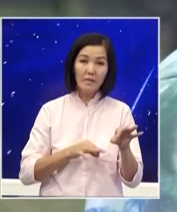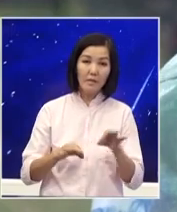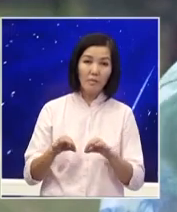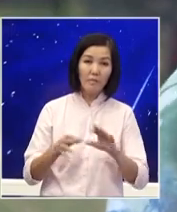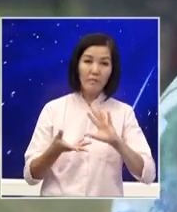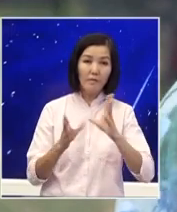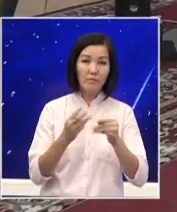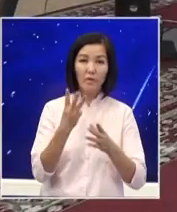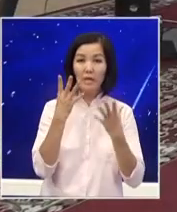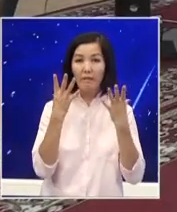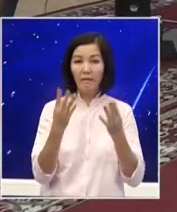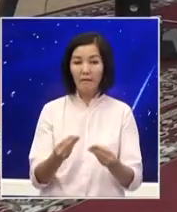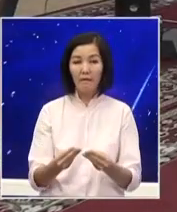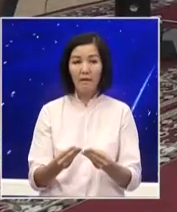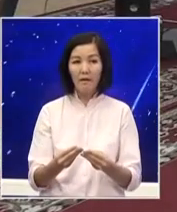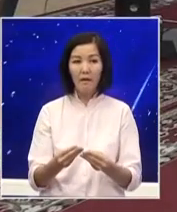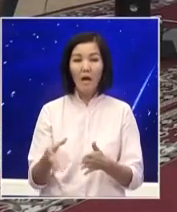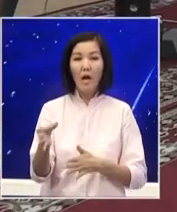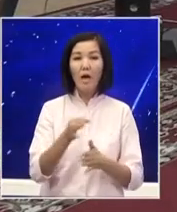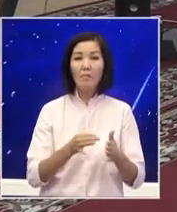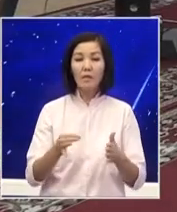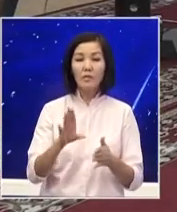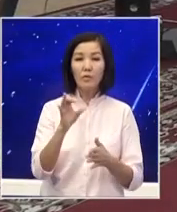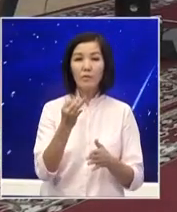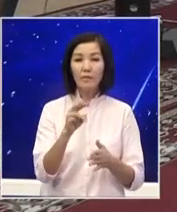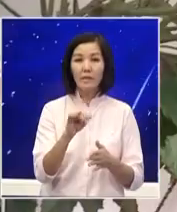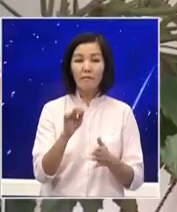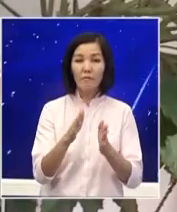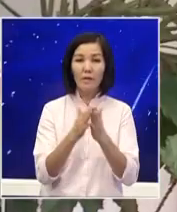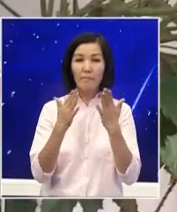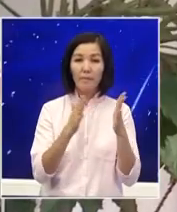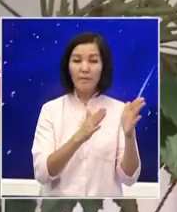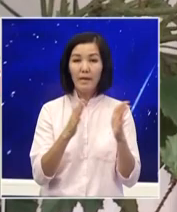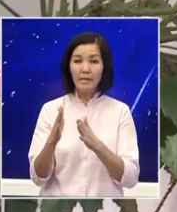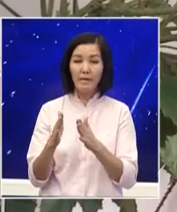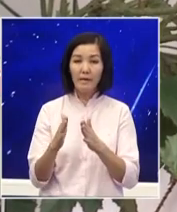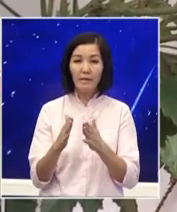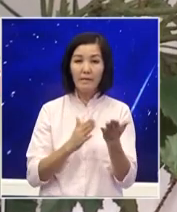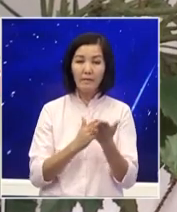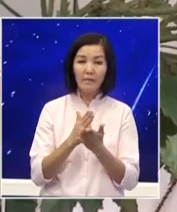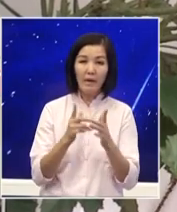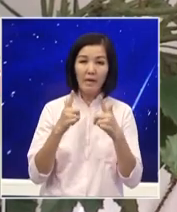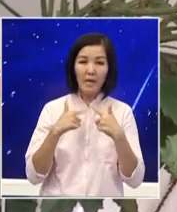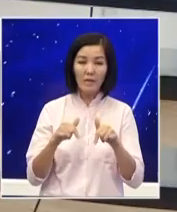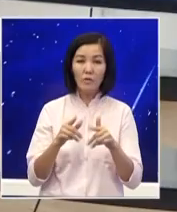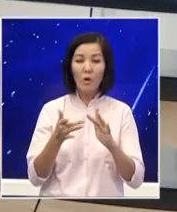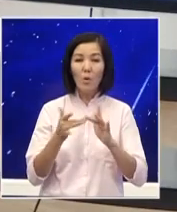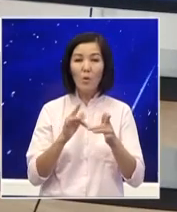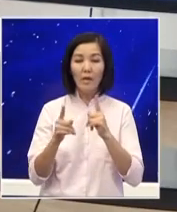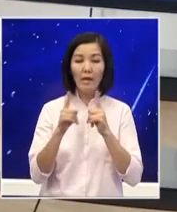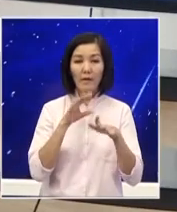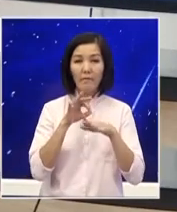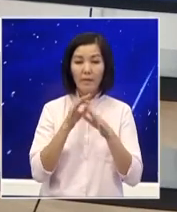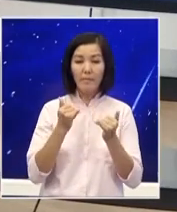ушла три дня областная библиотека имени сакена сейфуллина тоже не осталась в стороне и и персоналом была организована онлайн конференция